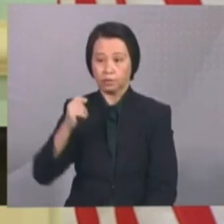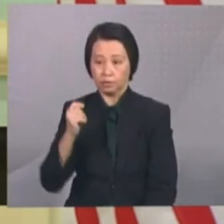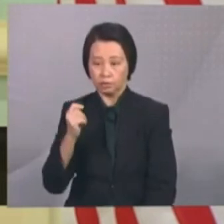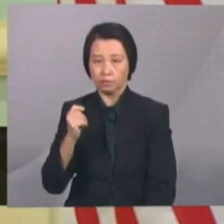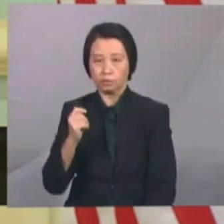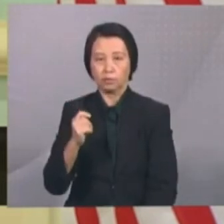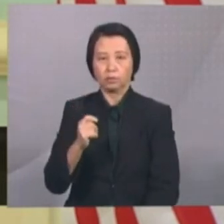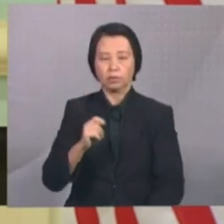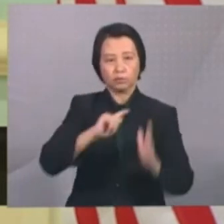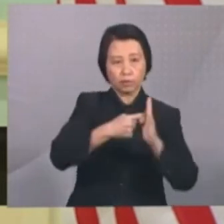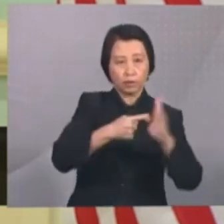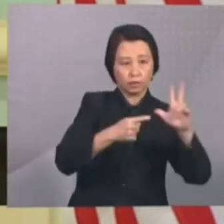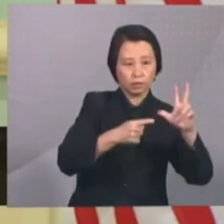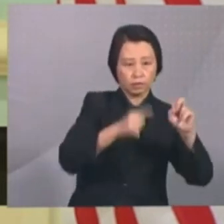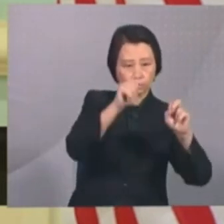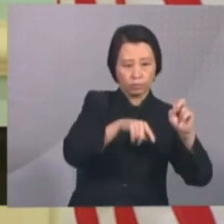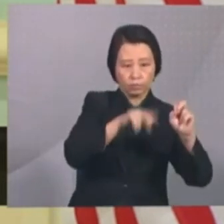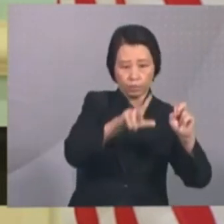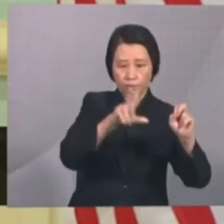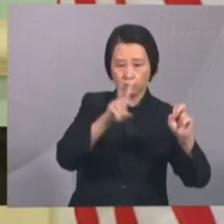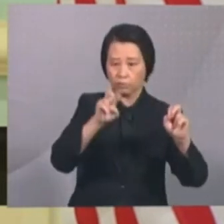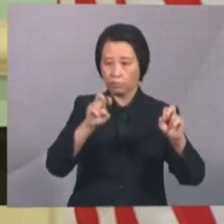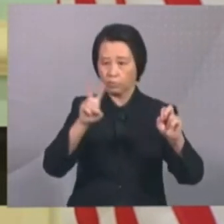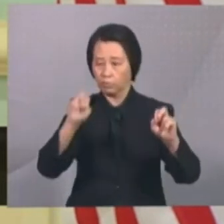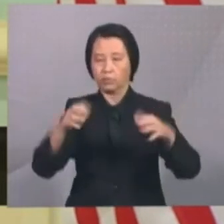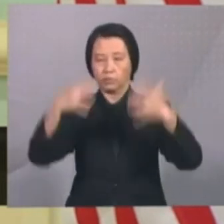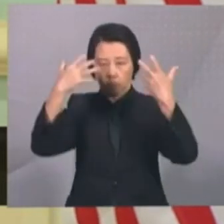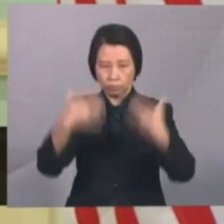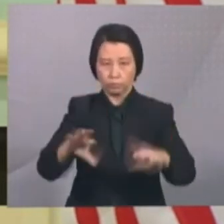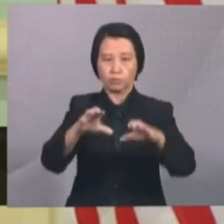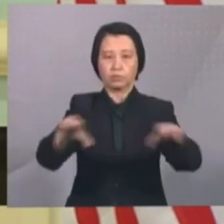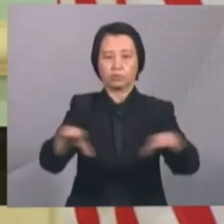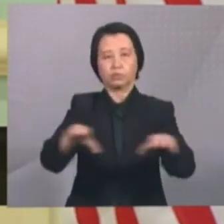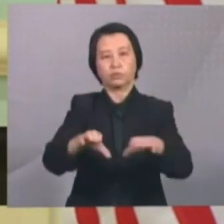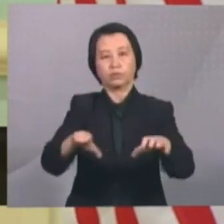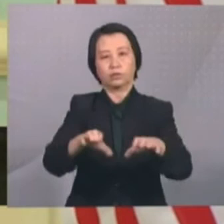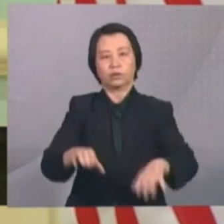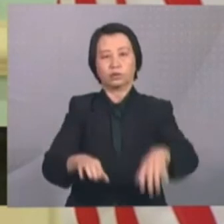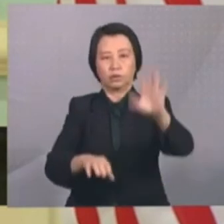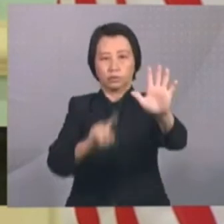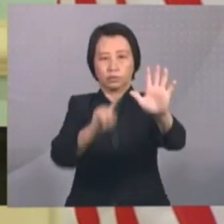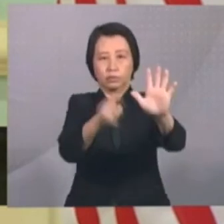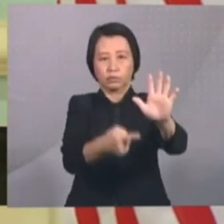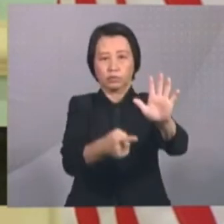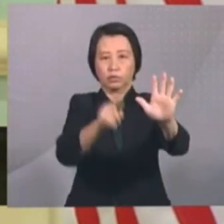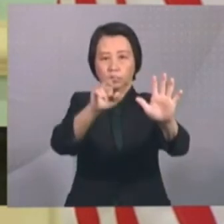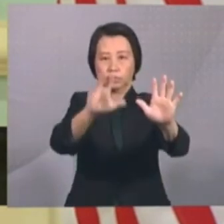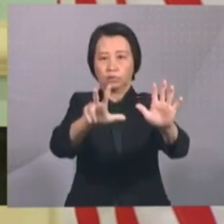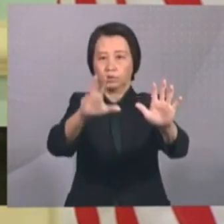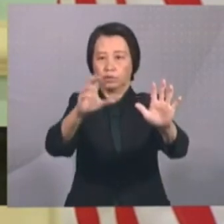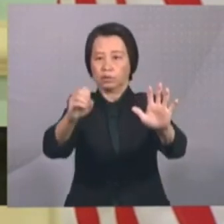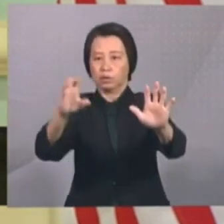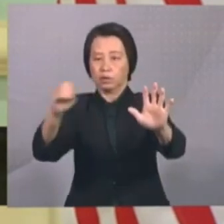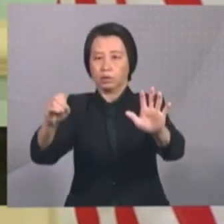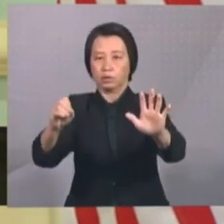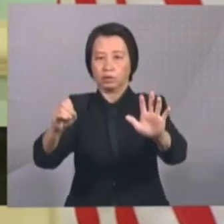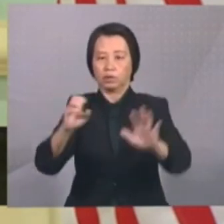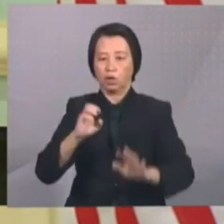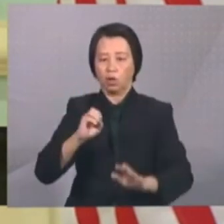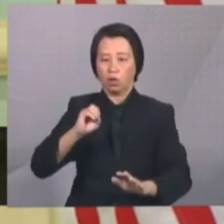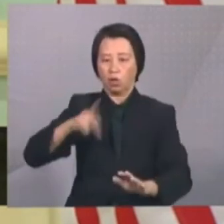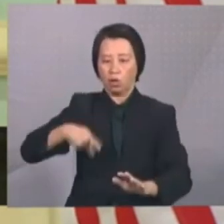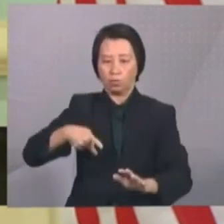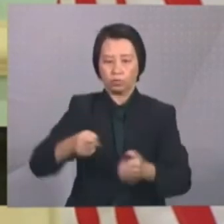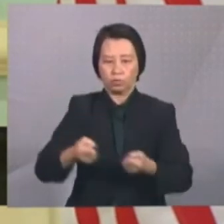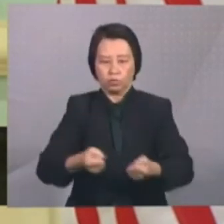sejak 30 emas 2020 telah melakukan 5300 operasi sanitasi